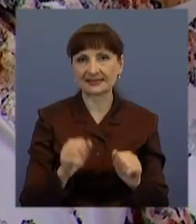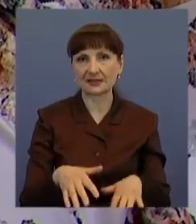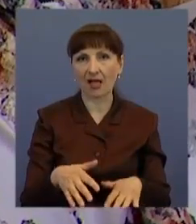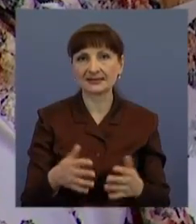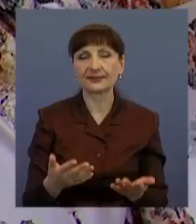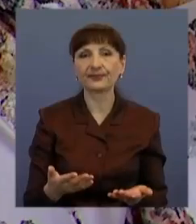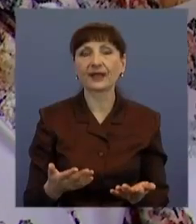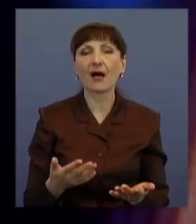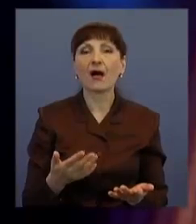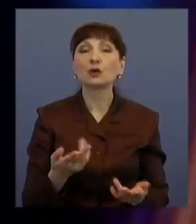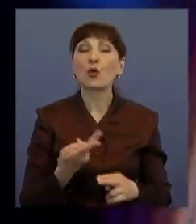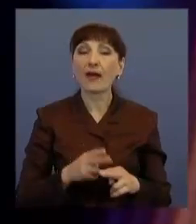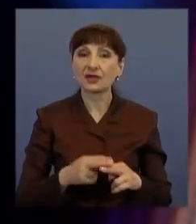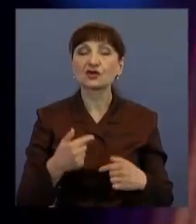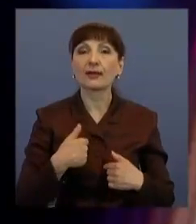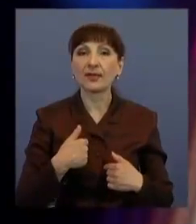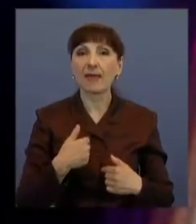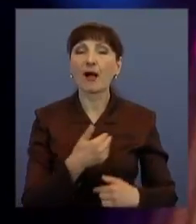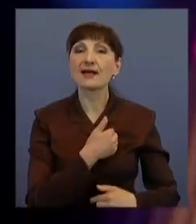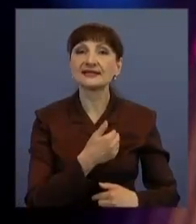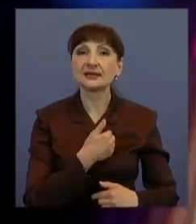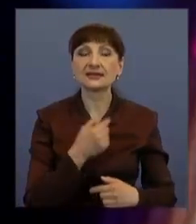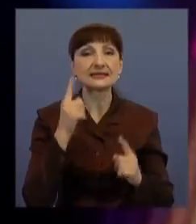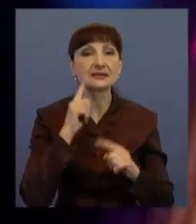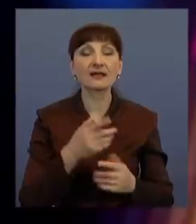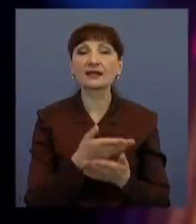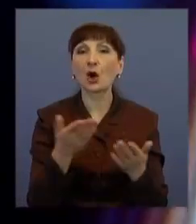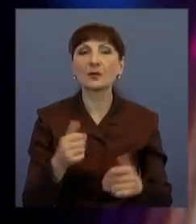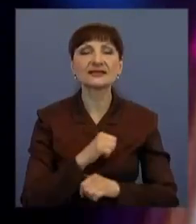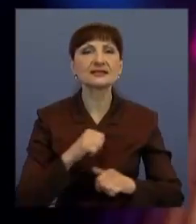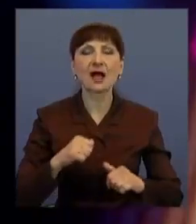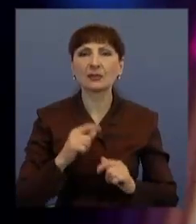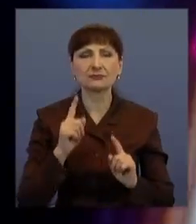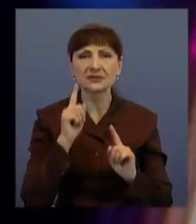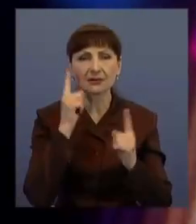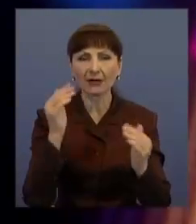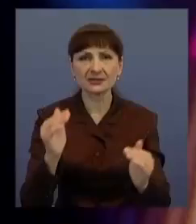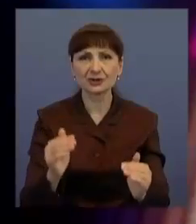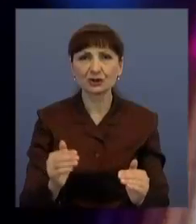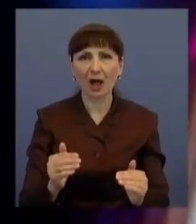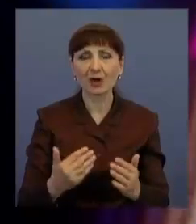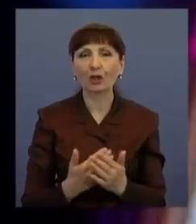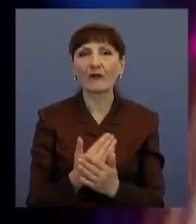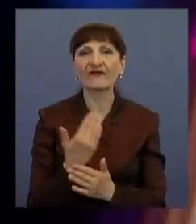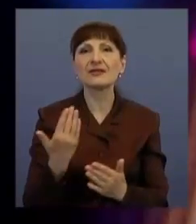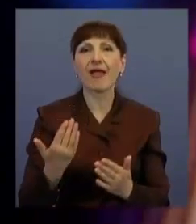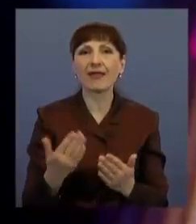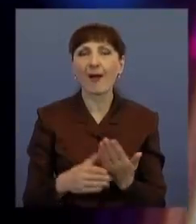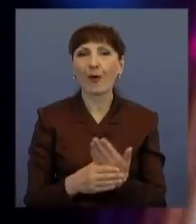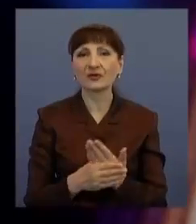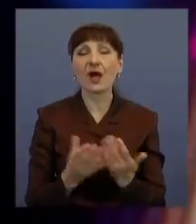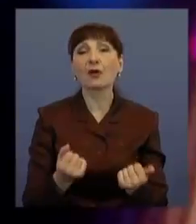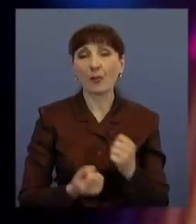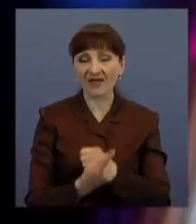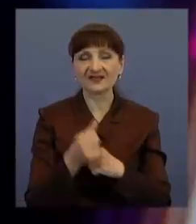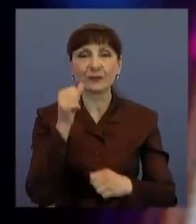Ну, мне, конечно, хотелось бы вот о таком самом стрессоснижающем нововведении поговорить. Оно тоже